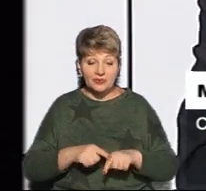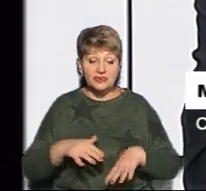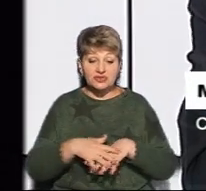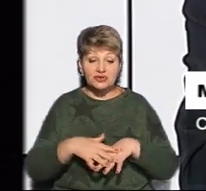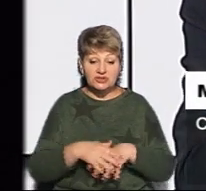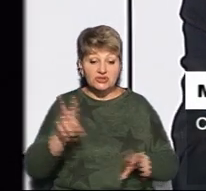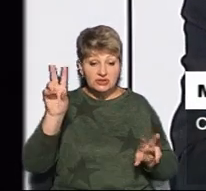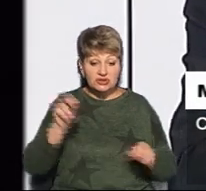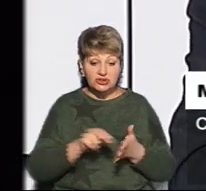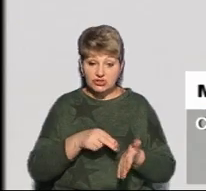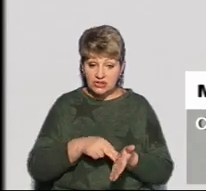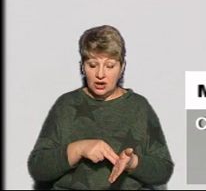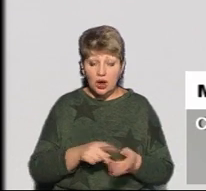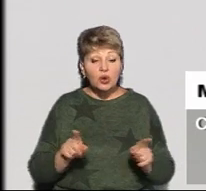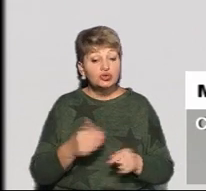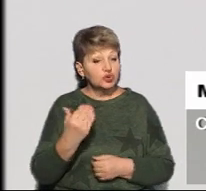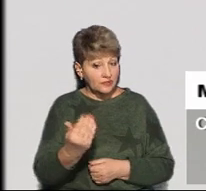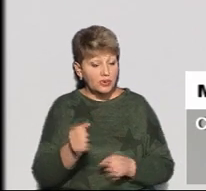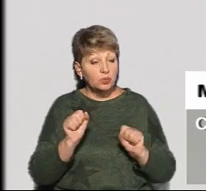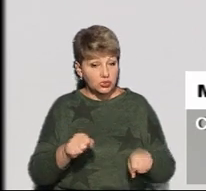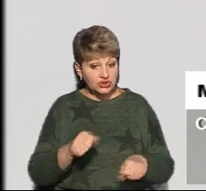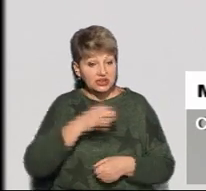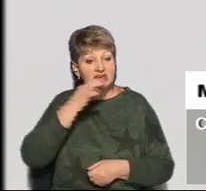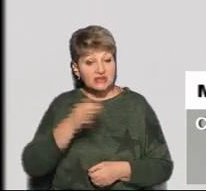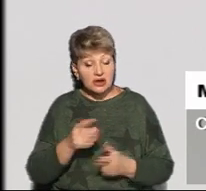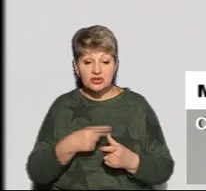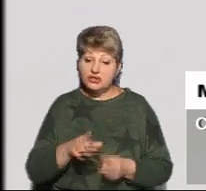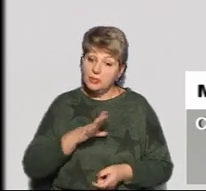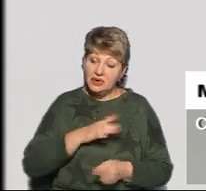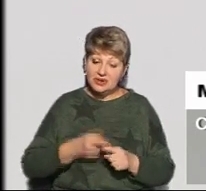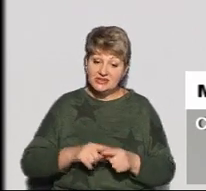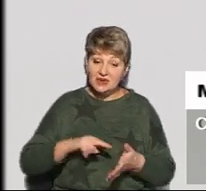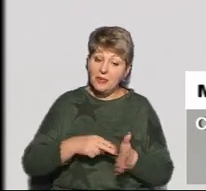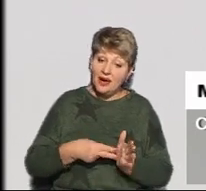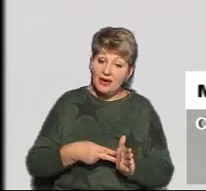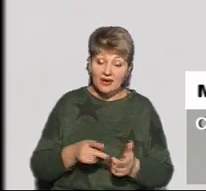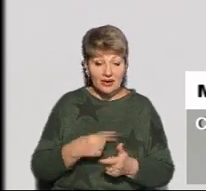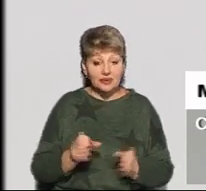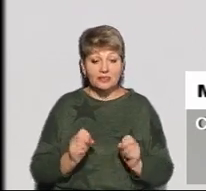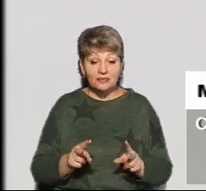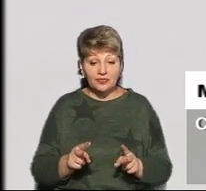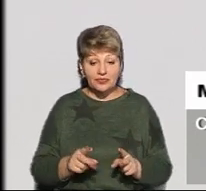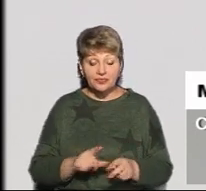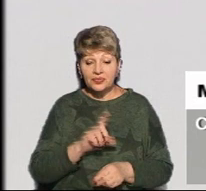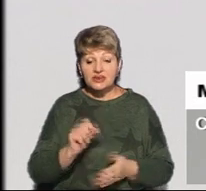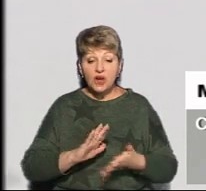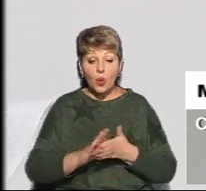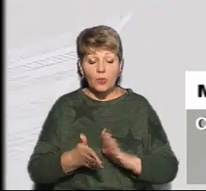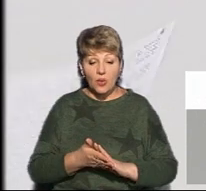Пане Юрій, що ви можете сказати про попередній результат? Чи був він прогнозований в обласну раду, те, що ми щойно побачили? За цих